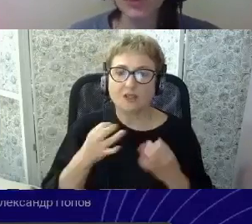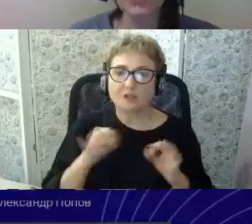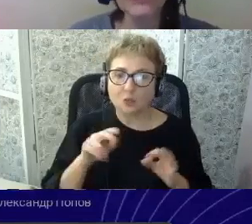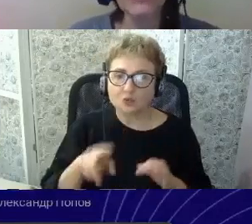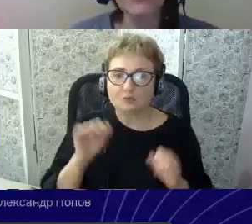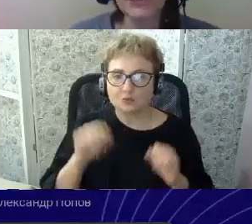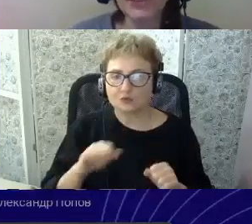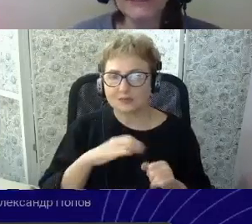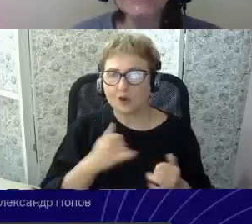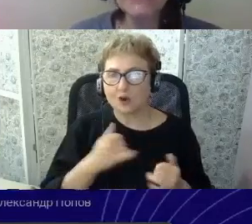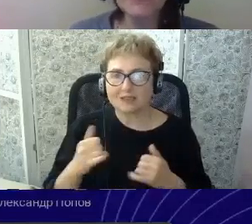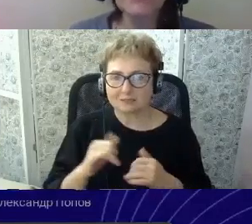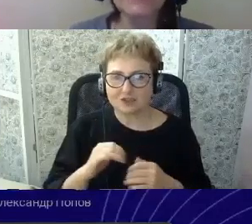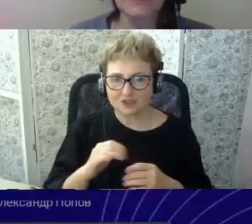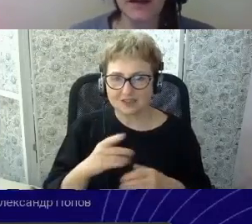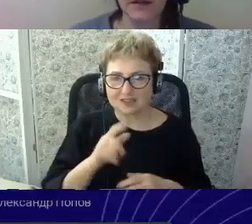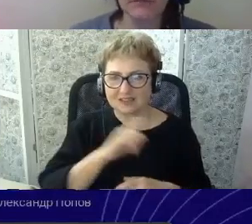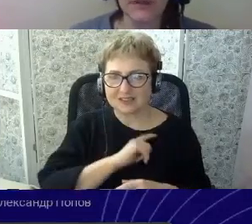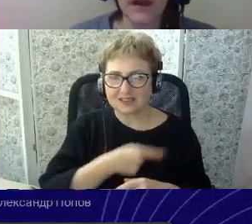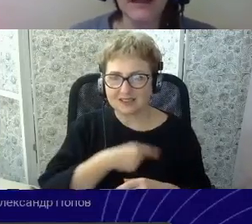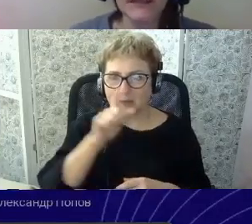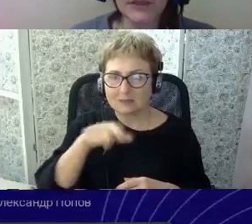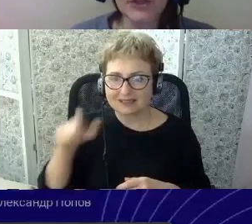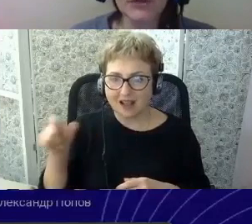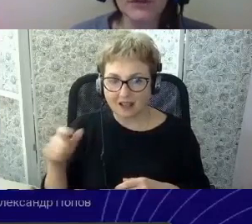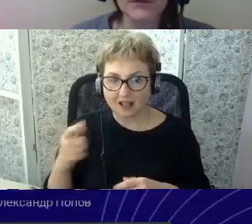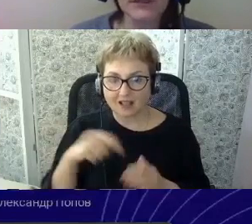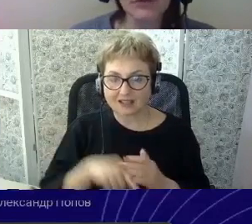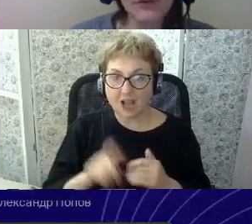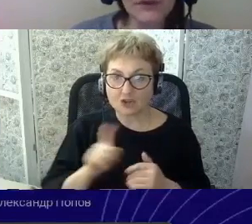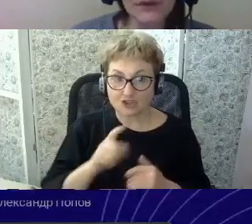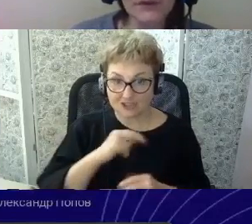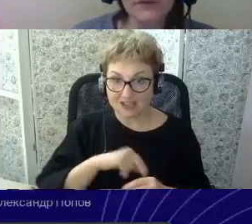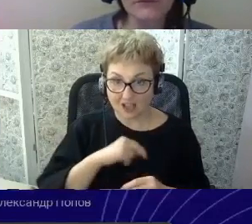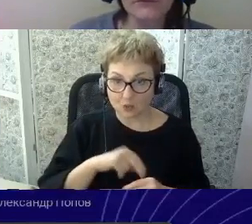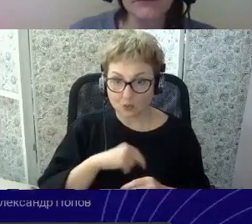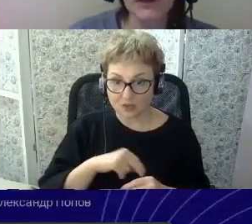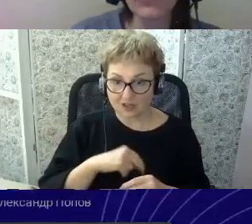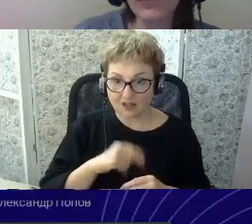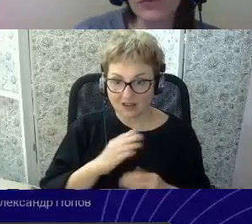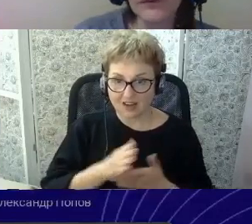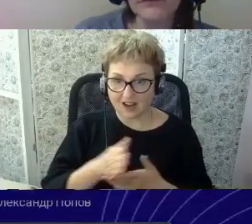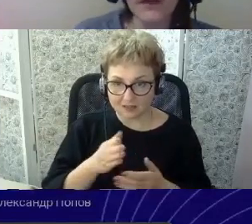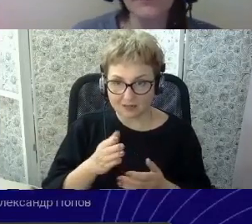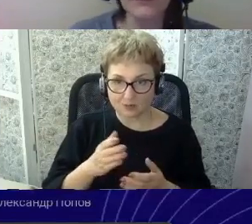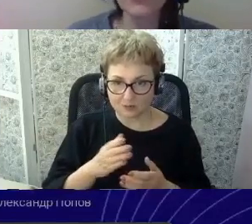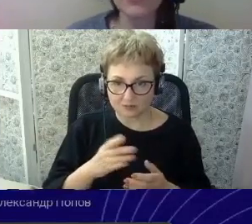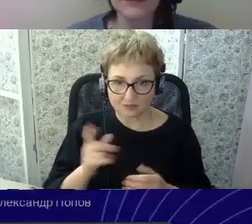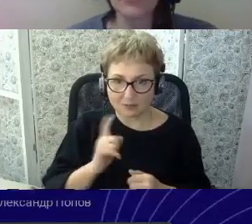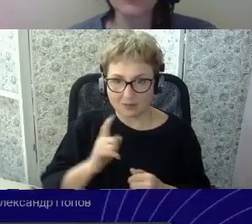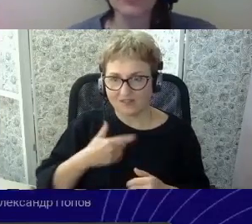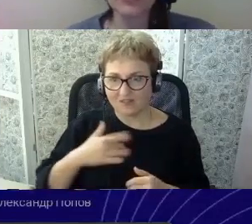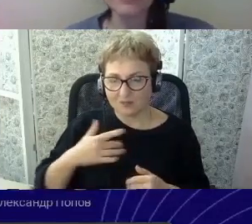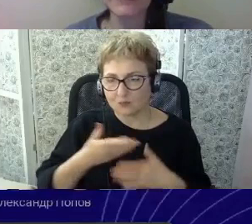доступ может быть обеспечен силами персонала. А значит, сотрудник входной группы,